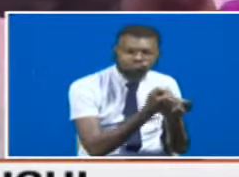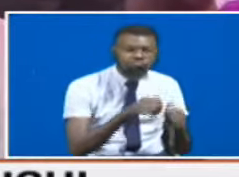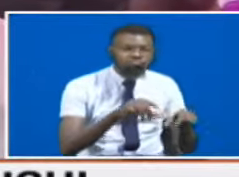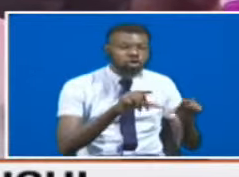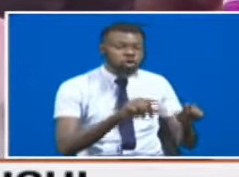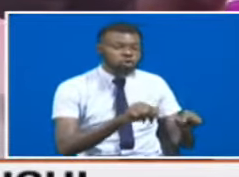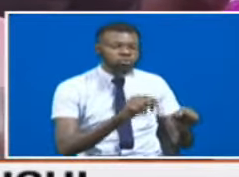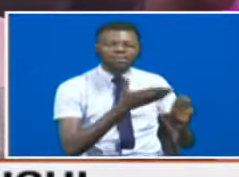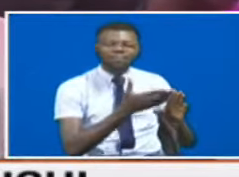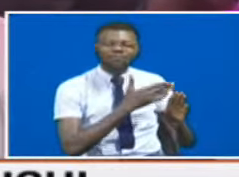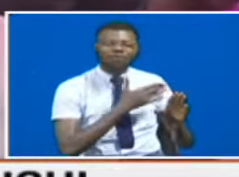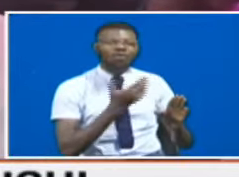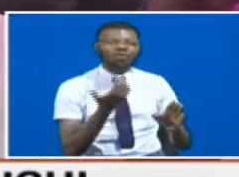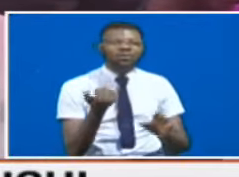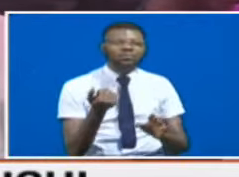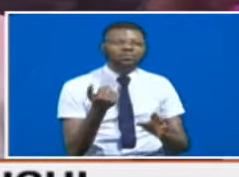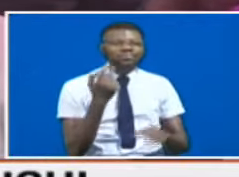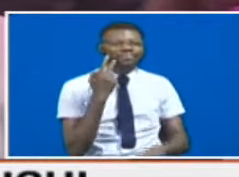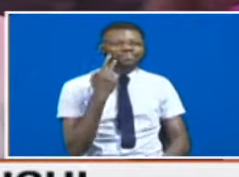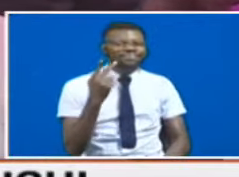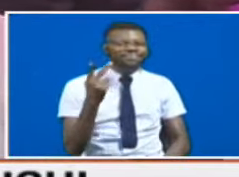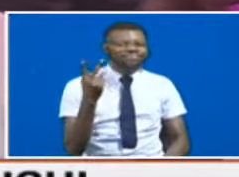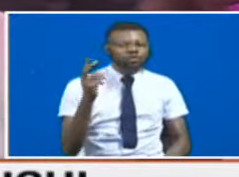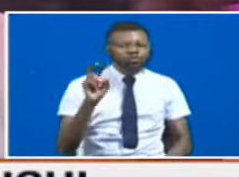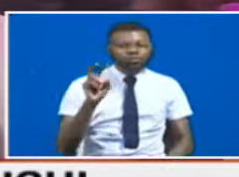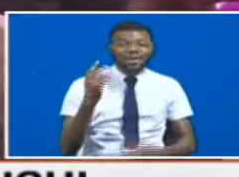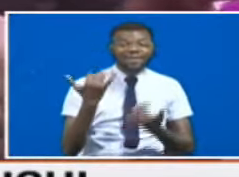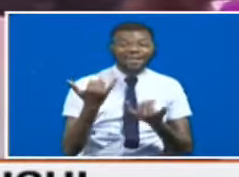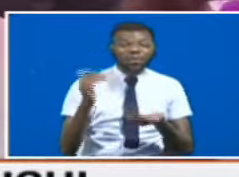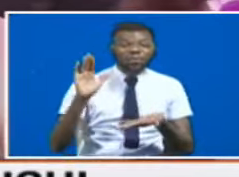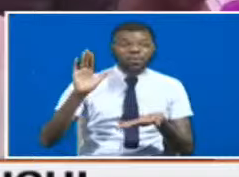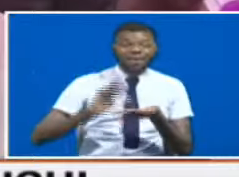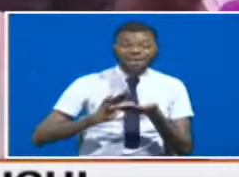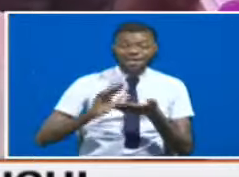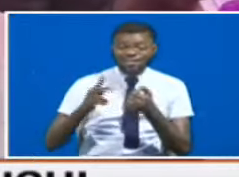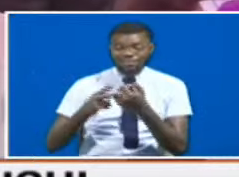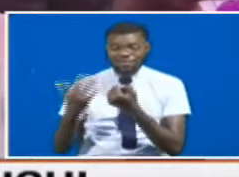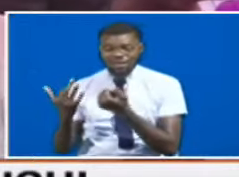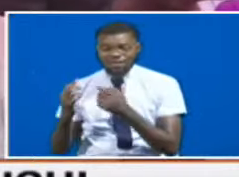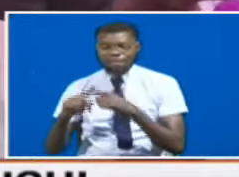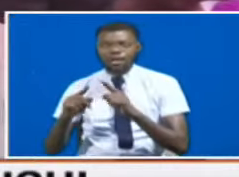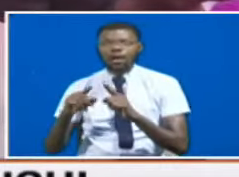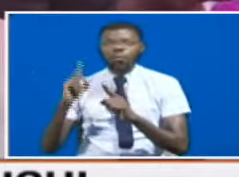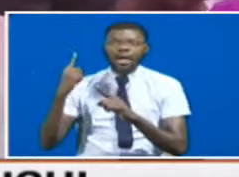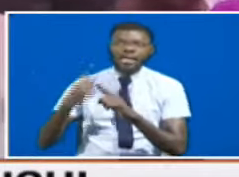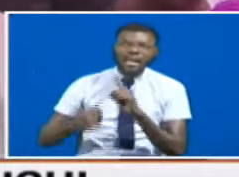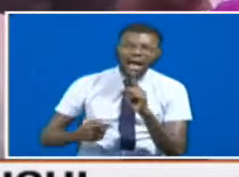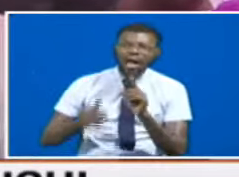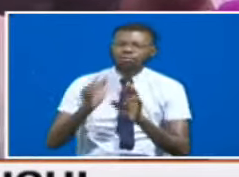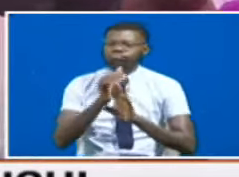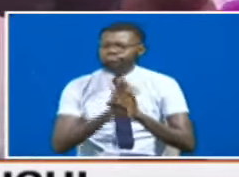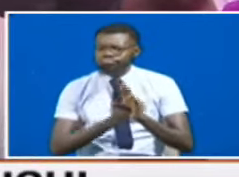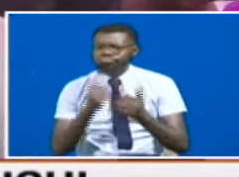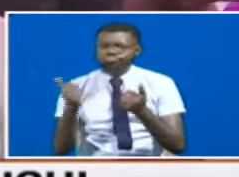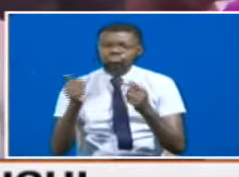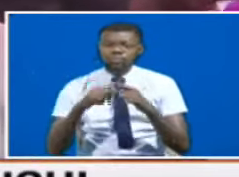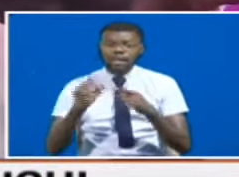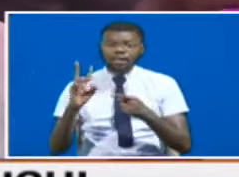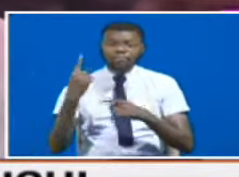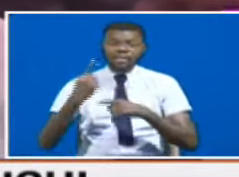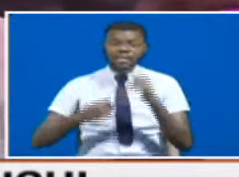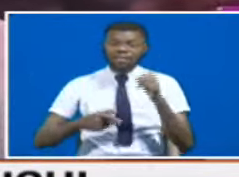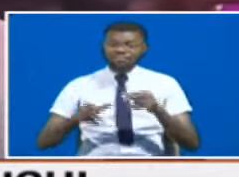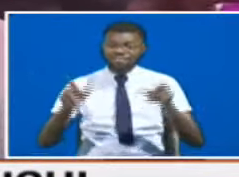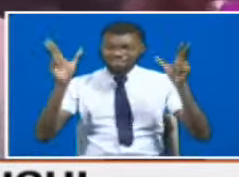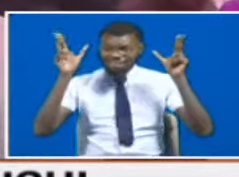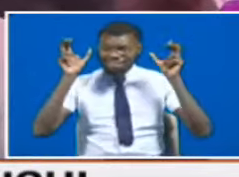shilingi 220, saizi uko shilingi 75. Lakini mwaka wa kwanza tumefanya vizuri, mwaka wa pili shetani ameingia katikati kupitia